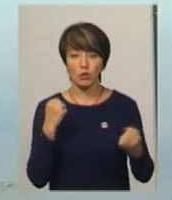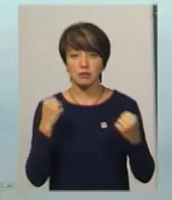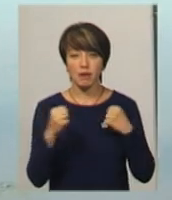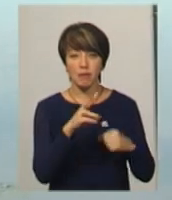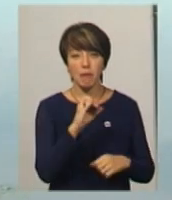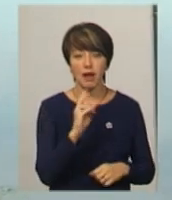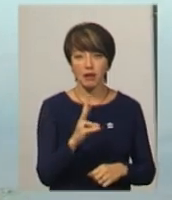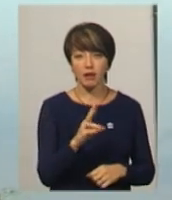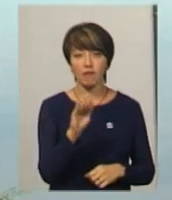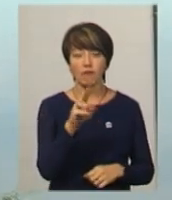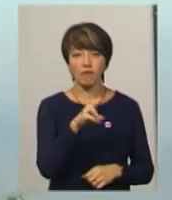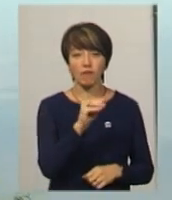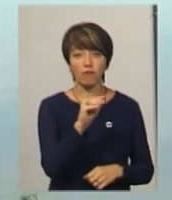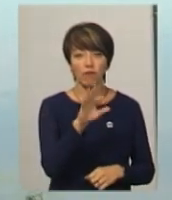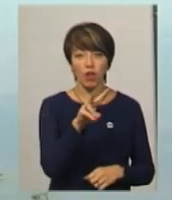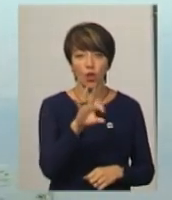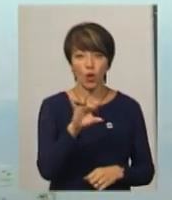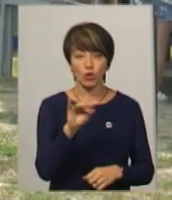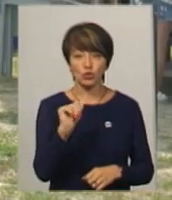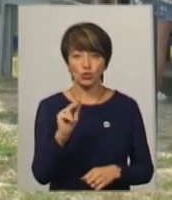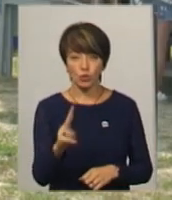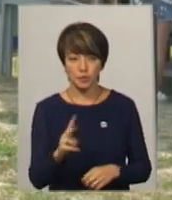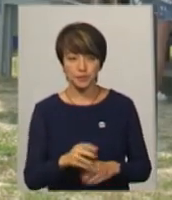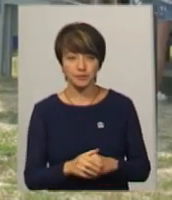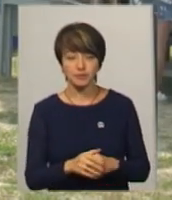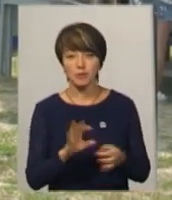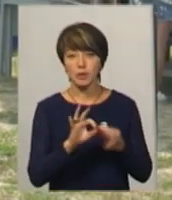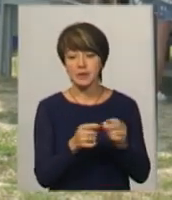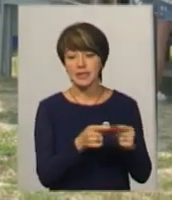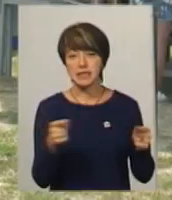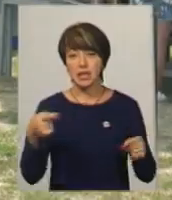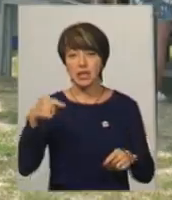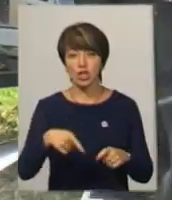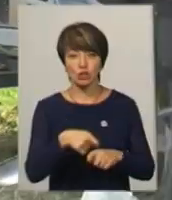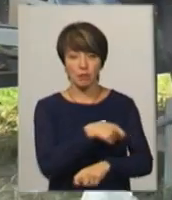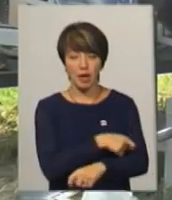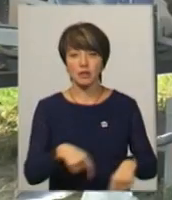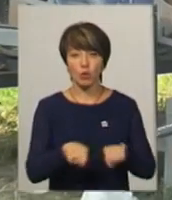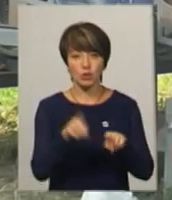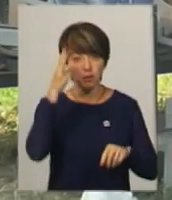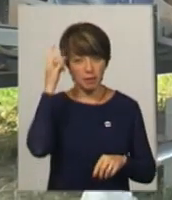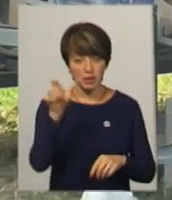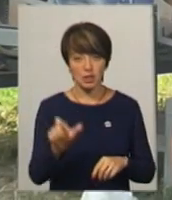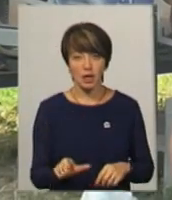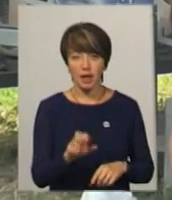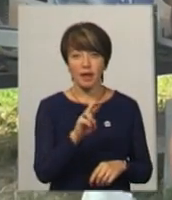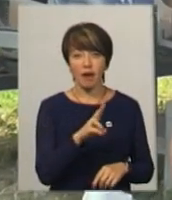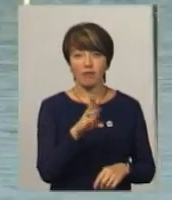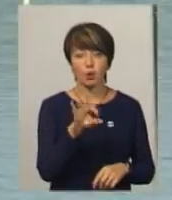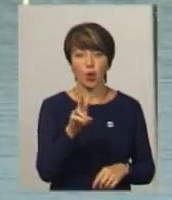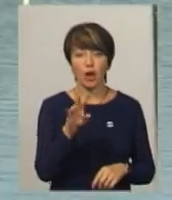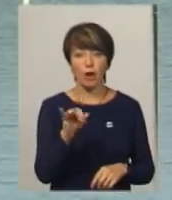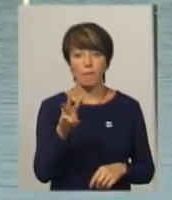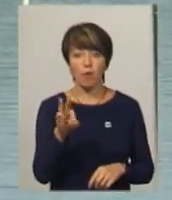Мельник та Костянтин Флурчук у човній двійці на олімпійській дистанції 1000 метрів, а також хмельничанка Марія Євдокимова у